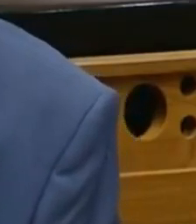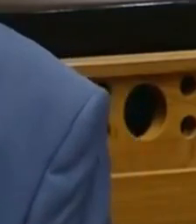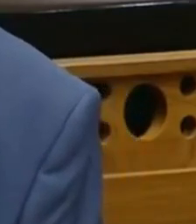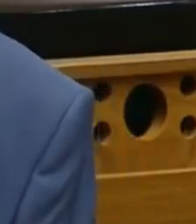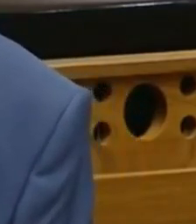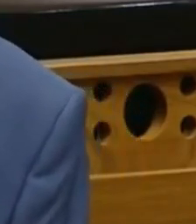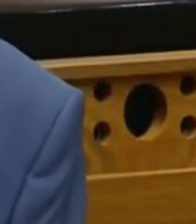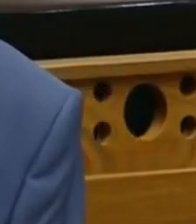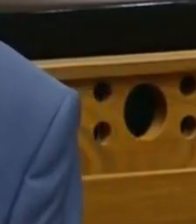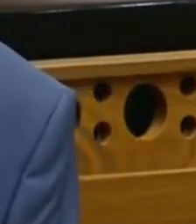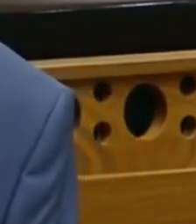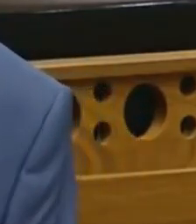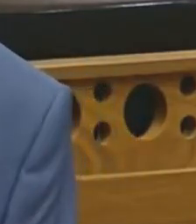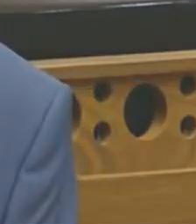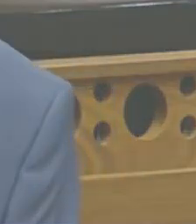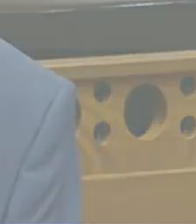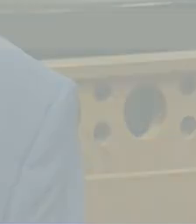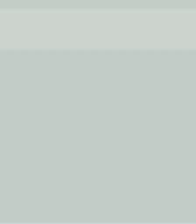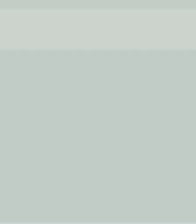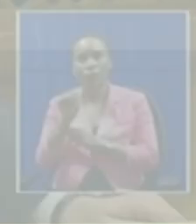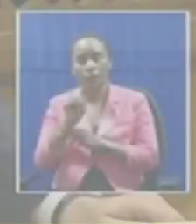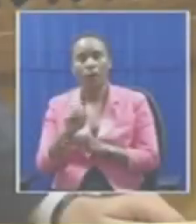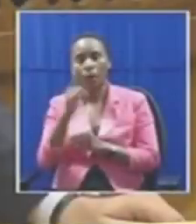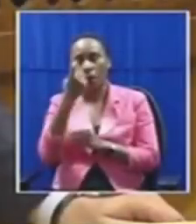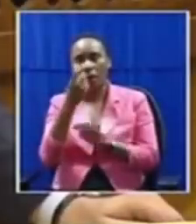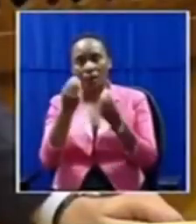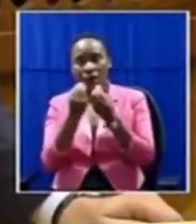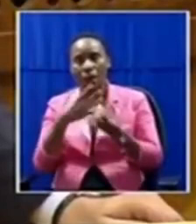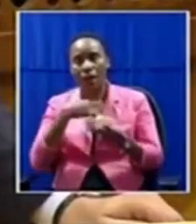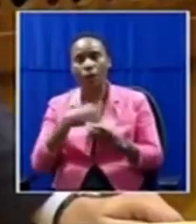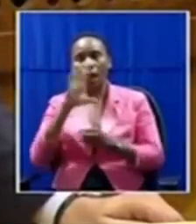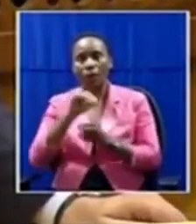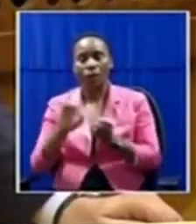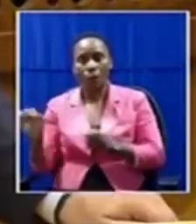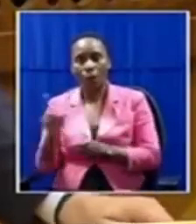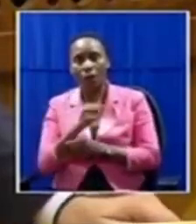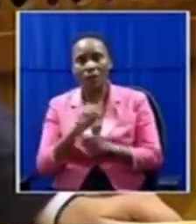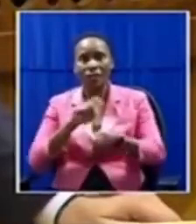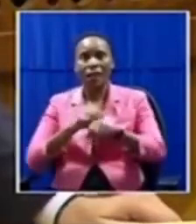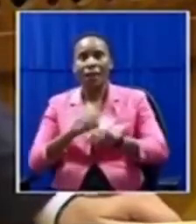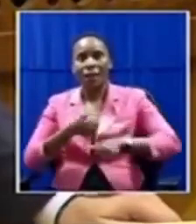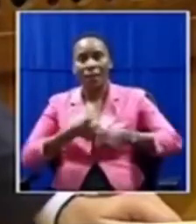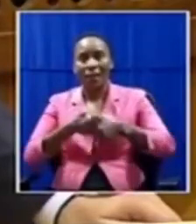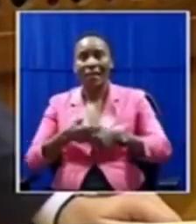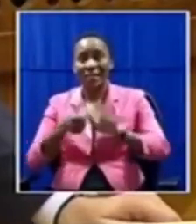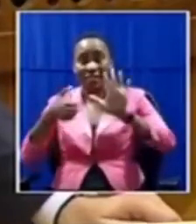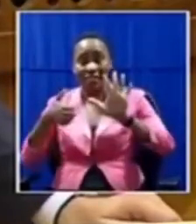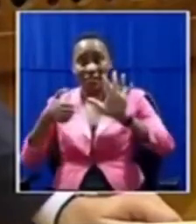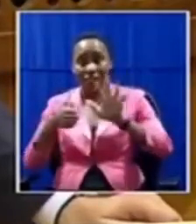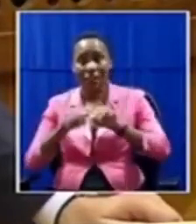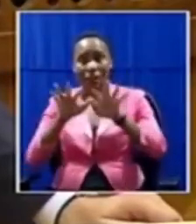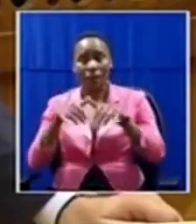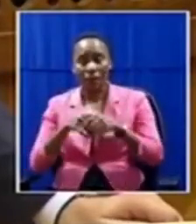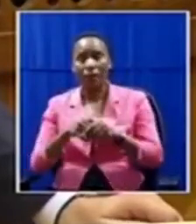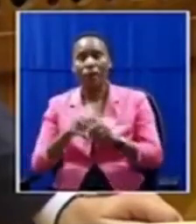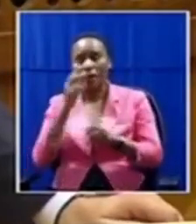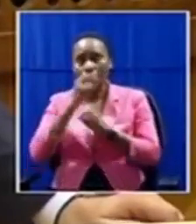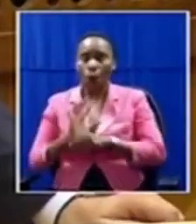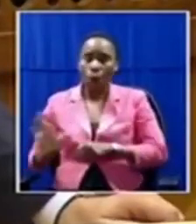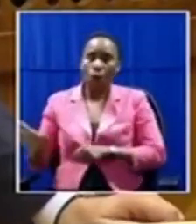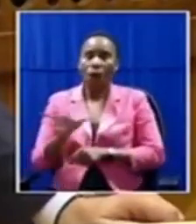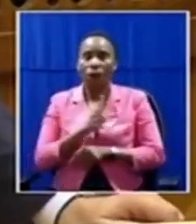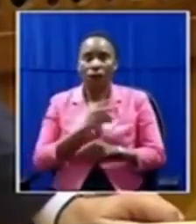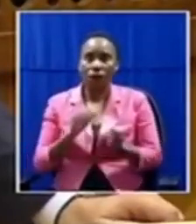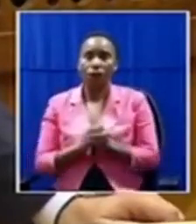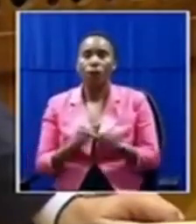maak dat sy idees nie gehoor word nie. Derdens, Dr. Corneille Mulder. Sedert sy broer Pieter afgetree het,